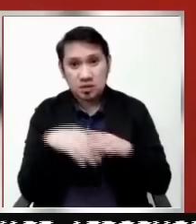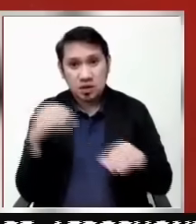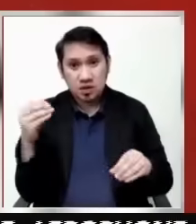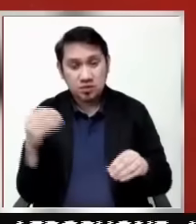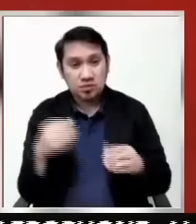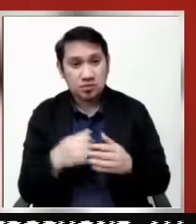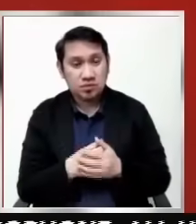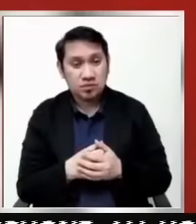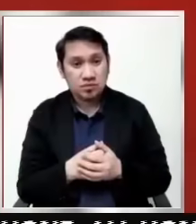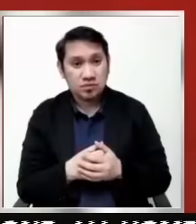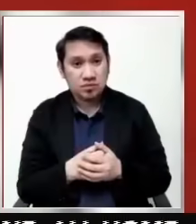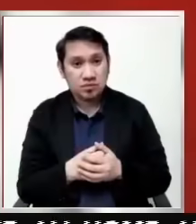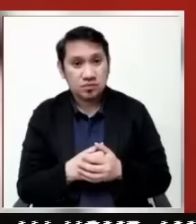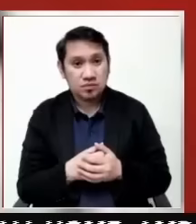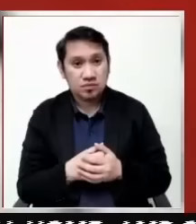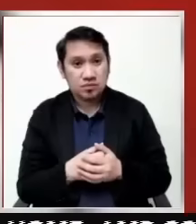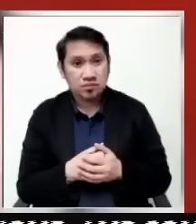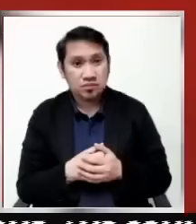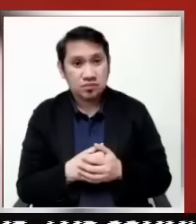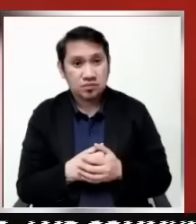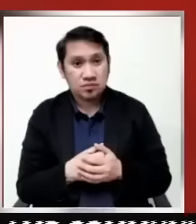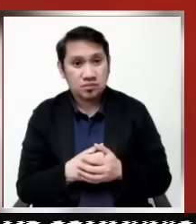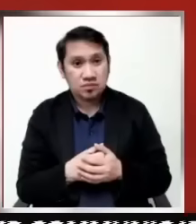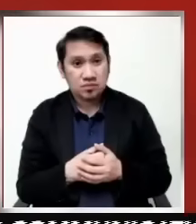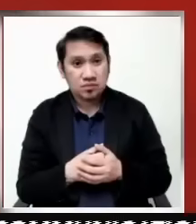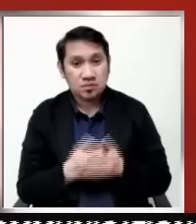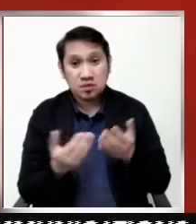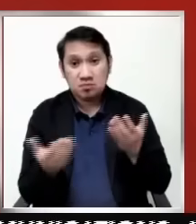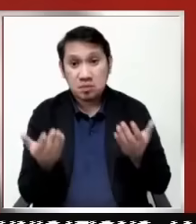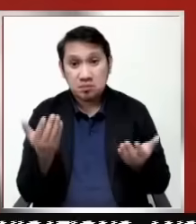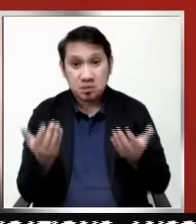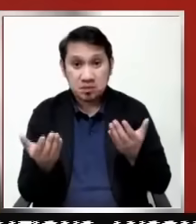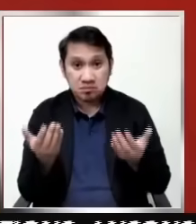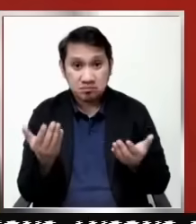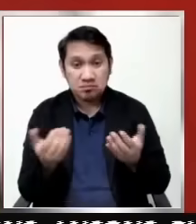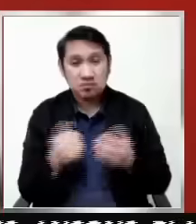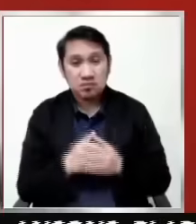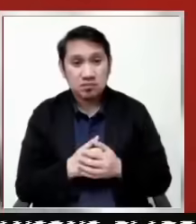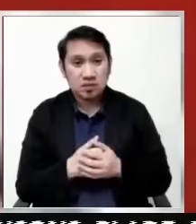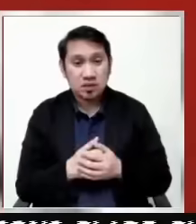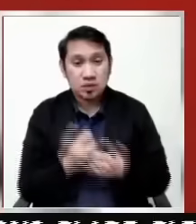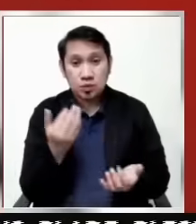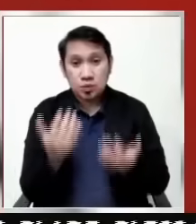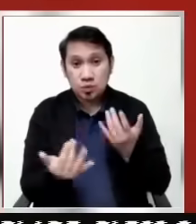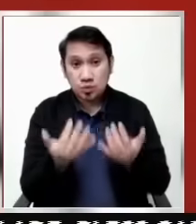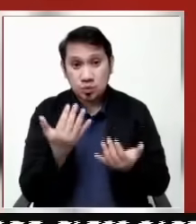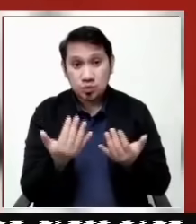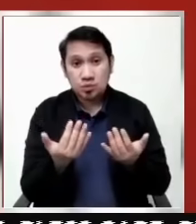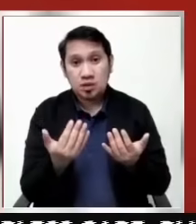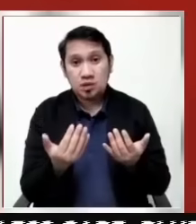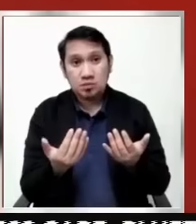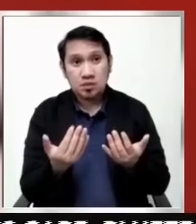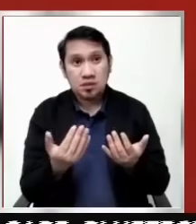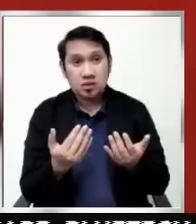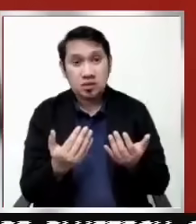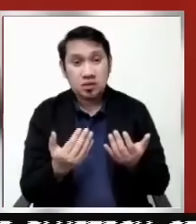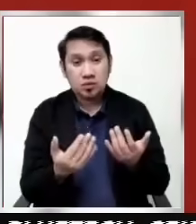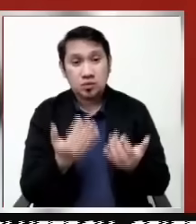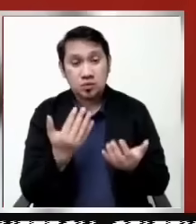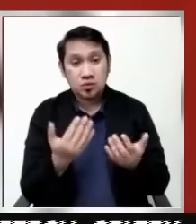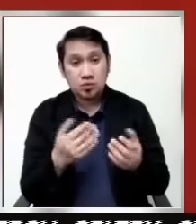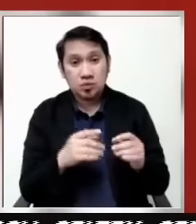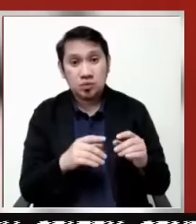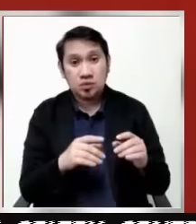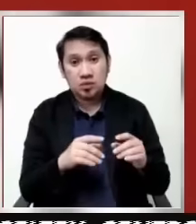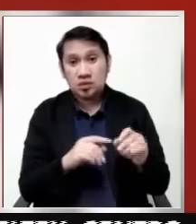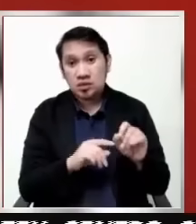mindor so ang most probable yung sunog is nagmula doon sa mga electrical appliances